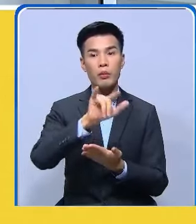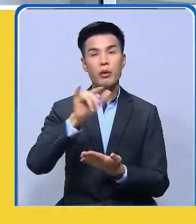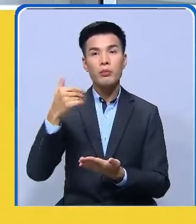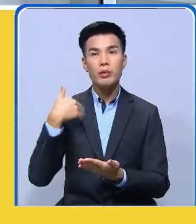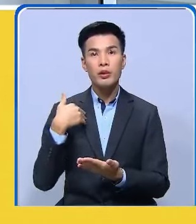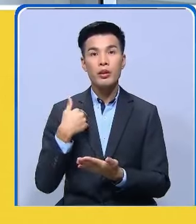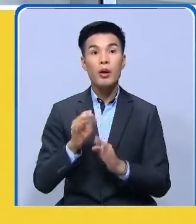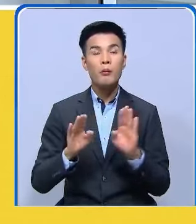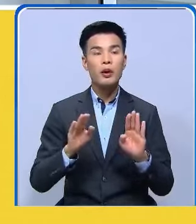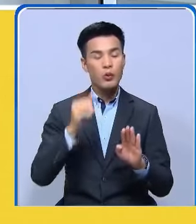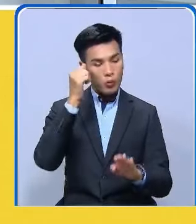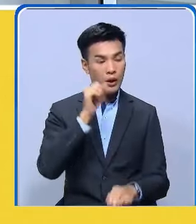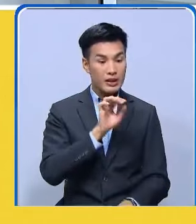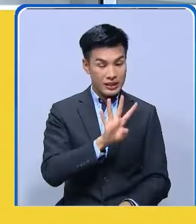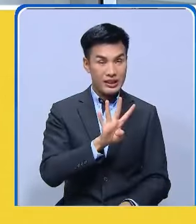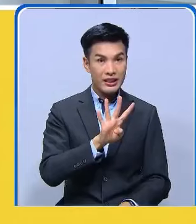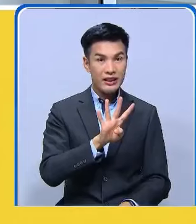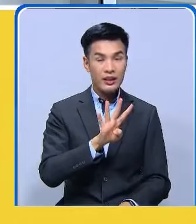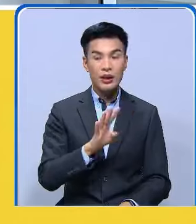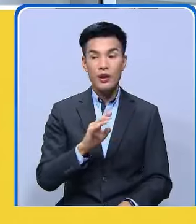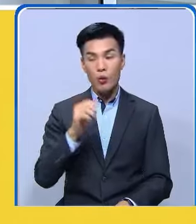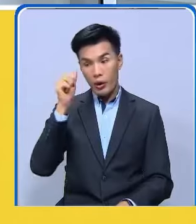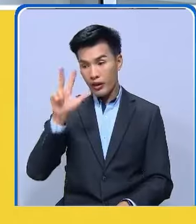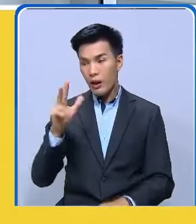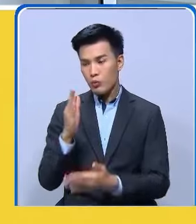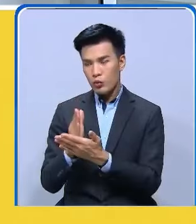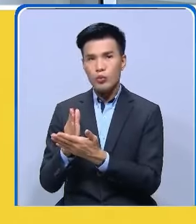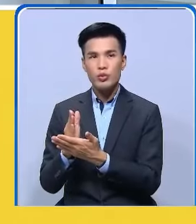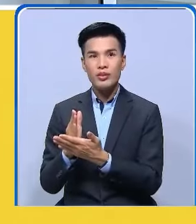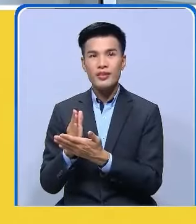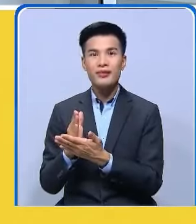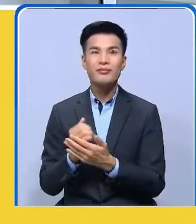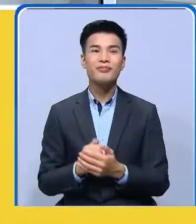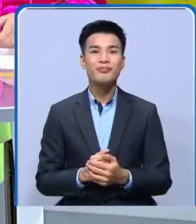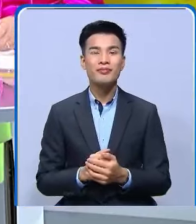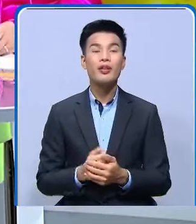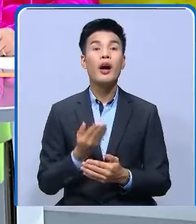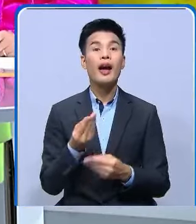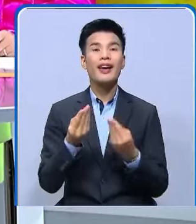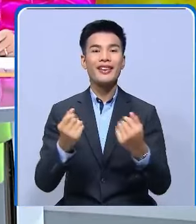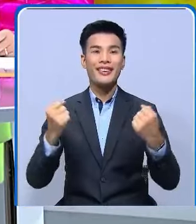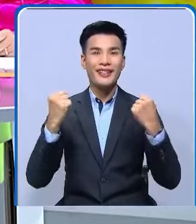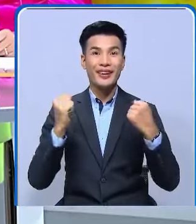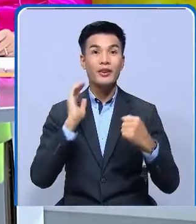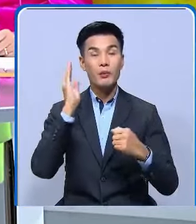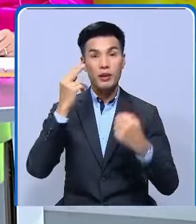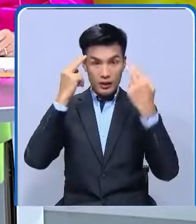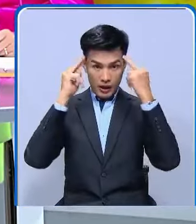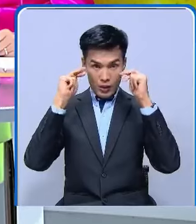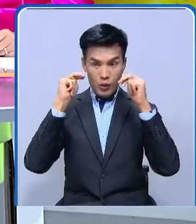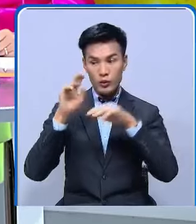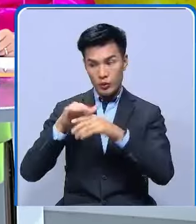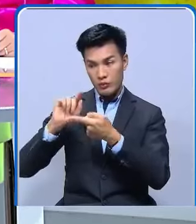4วันหยุด3วันต่อสัปดาห์เนี่ยก็ถือว่าหยุดเยอะแล้วนะนี่นะฮ ะ ก็ขอให้แข็งแรงแข็งแรงนะครับเดี๋ยวหลังจากนี้นายกรัฐมนตรีก็จะชวนเ